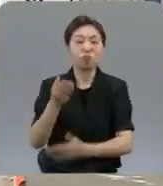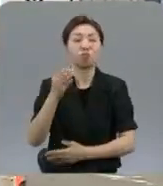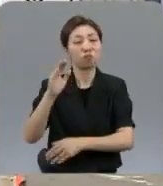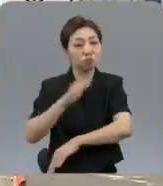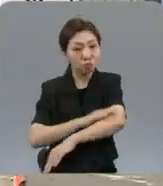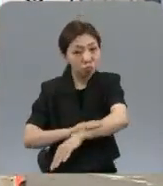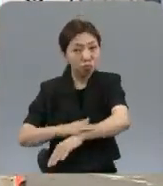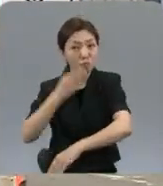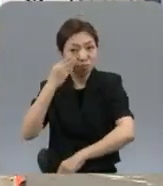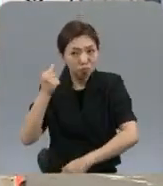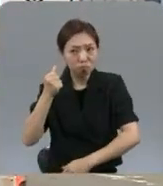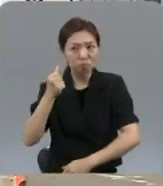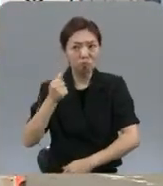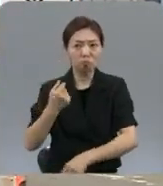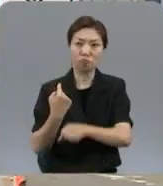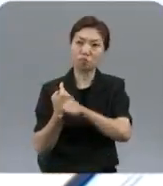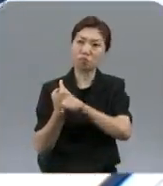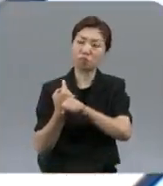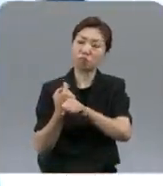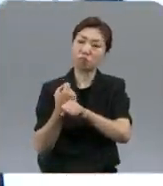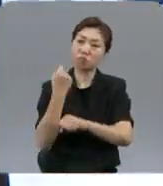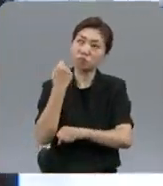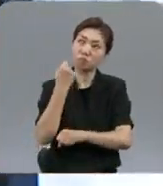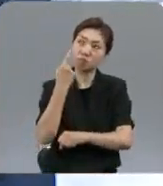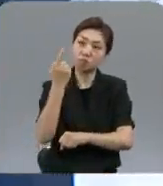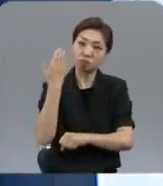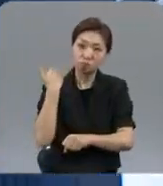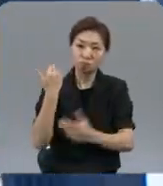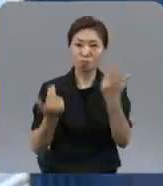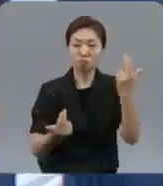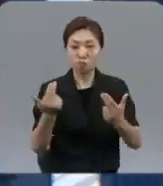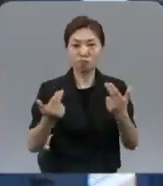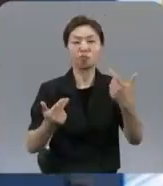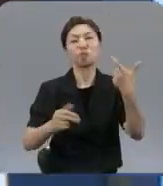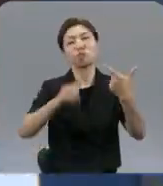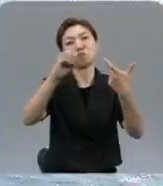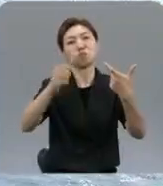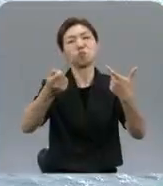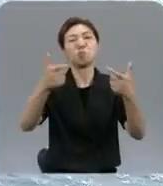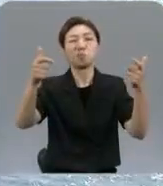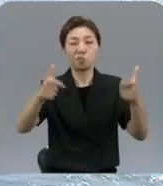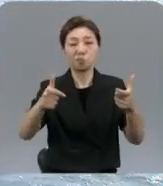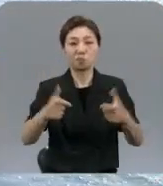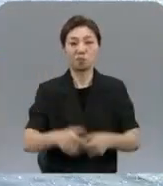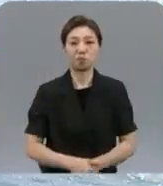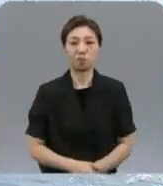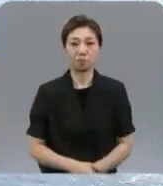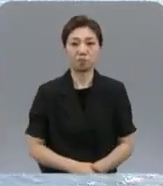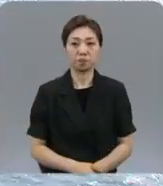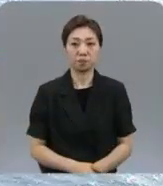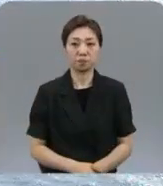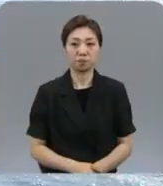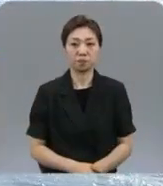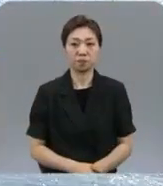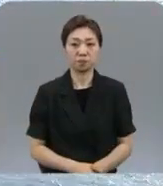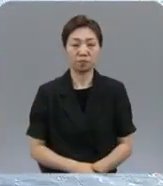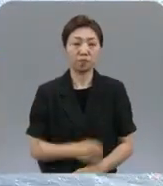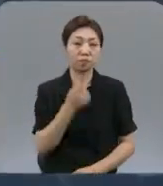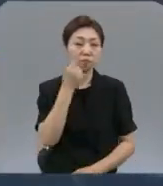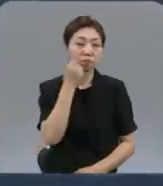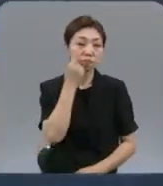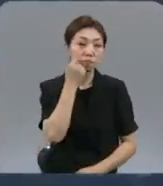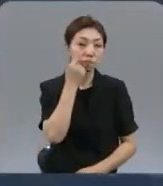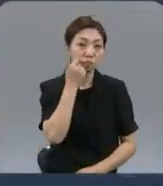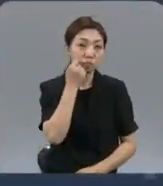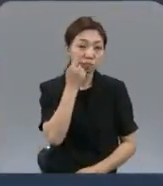kim ngạch xuất khẩu 6 tỷ đô la mỹ liên tục trong 4 tháng nhờ vào việc tăng cường xuất khẩu dòng xe ô tô có giá trị gia tăng cao như xe ô tô điện